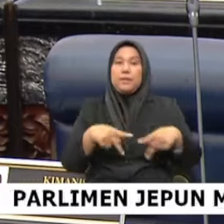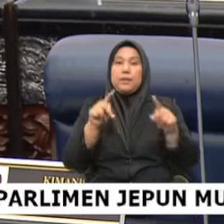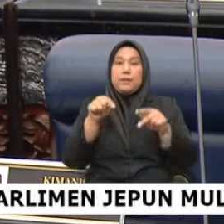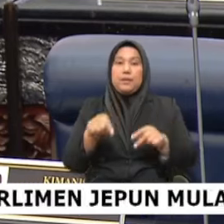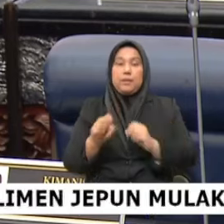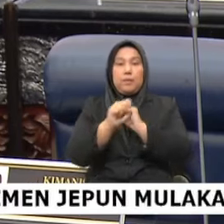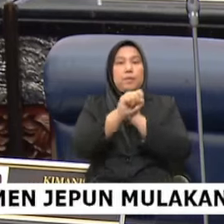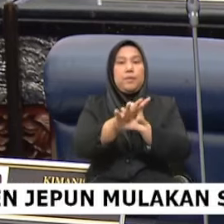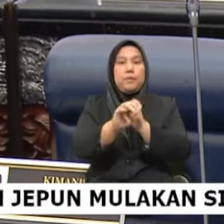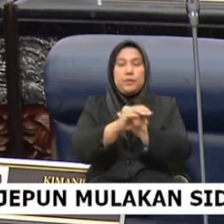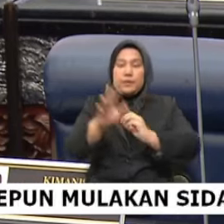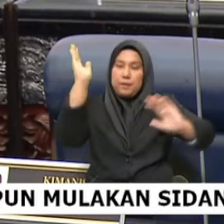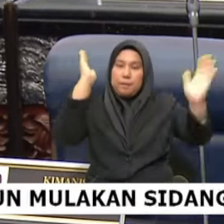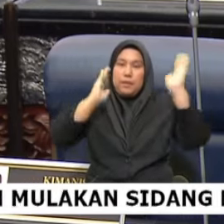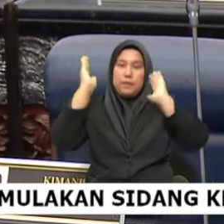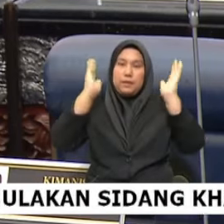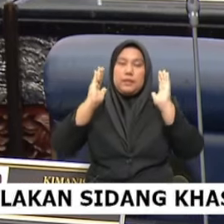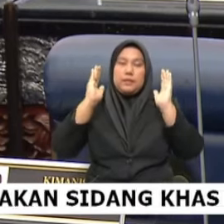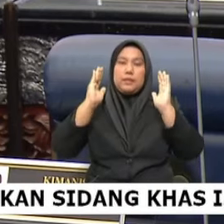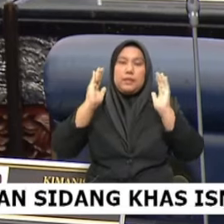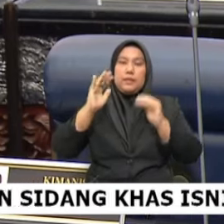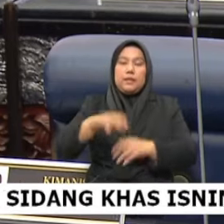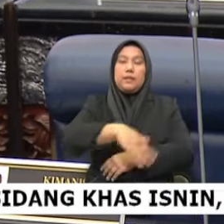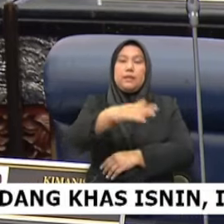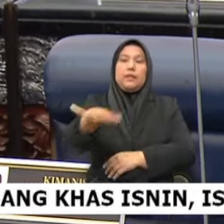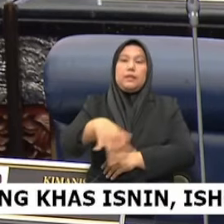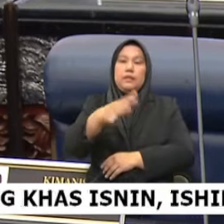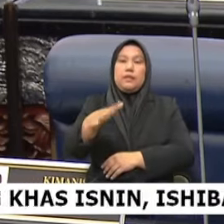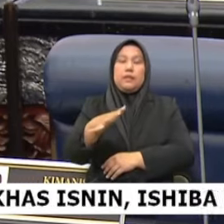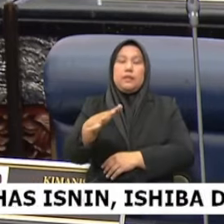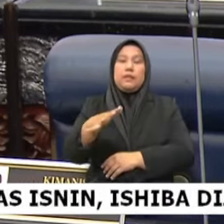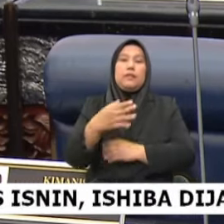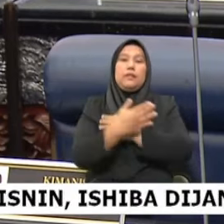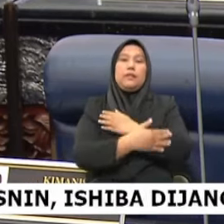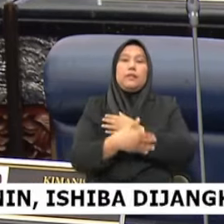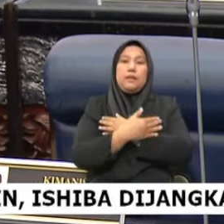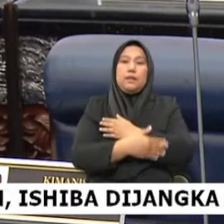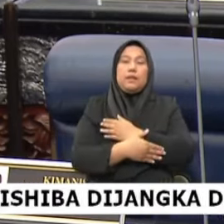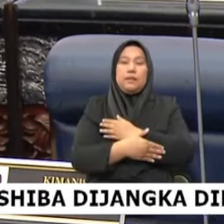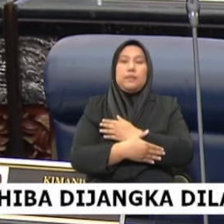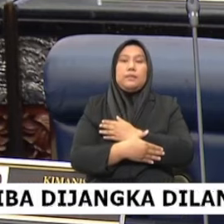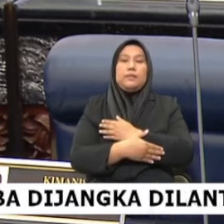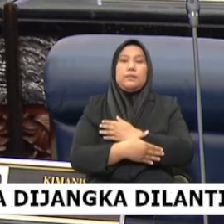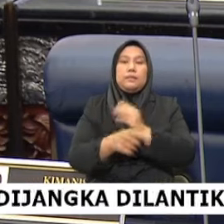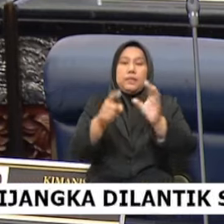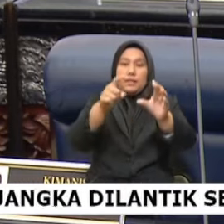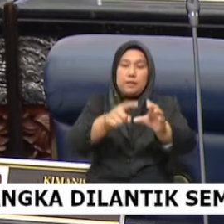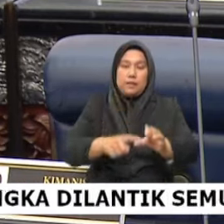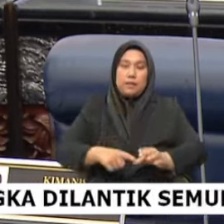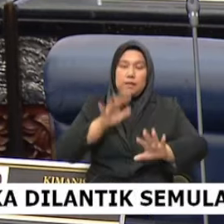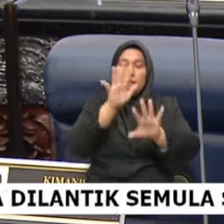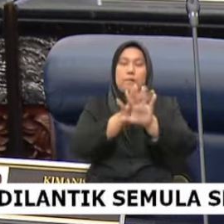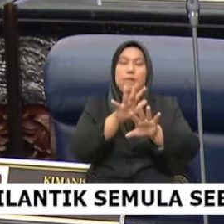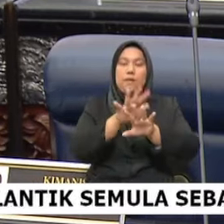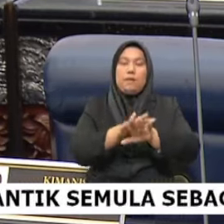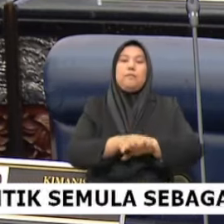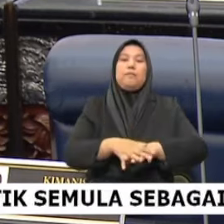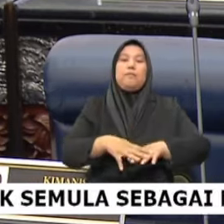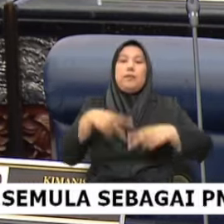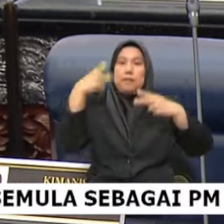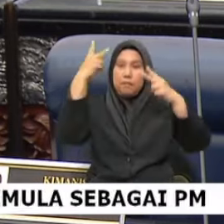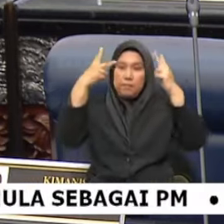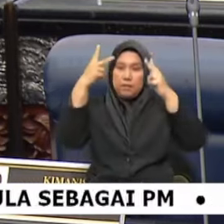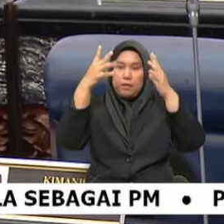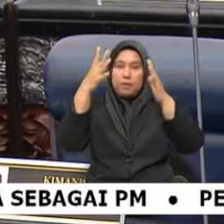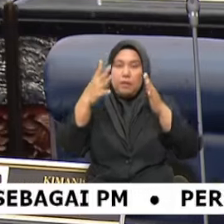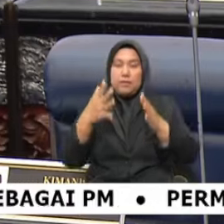untuk mempromosikan Malaysia dalam kalangan negara-negara anggota bagi menarik lebih ramai pelancong dari wilayah ASEAN pada